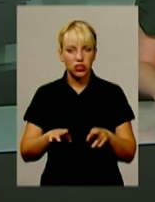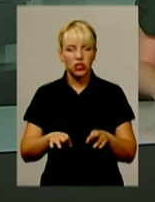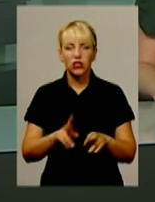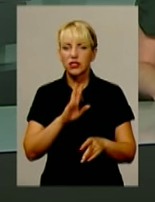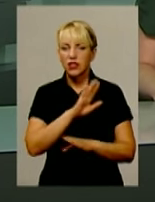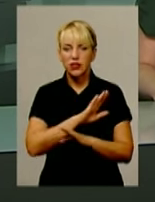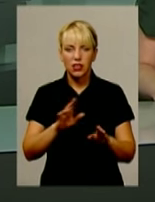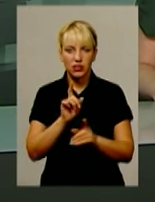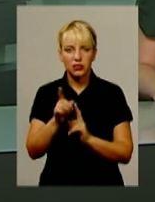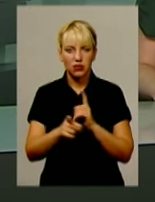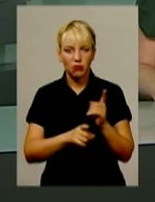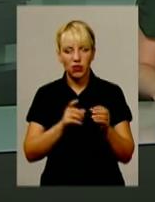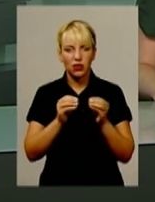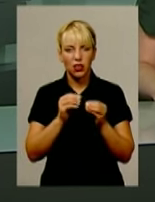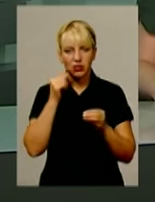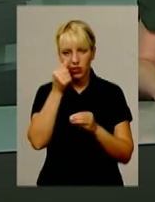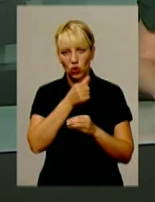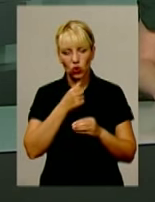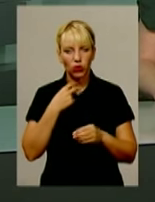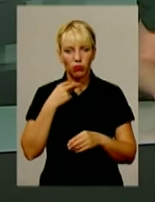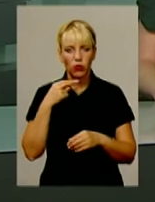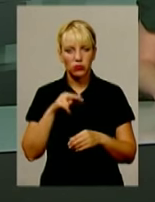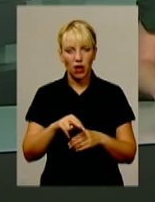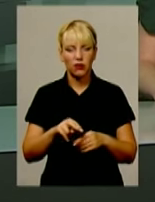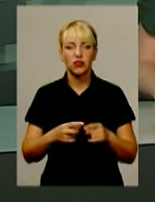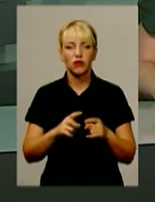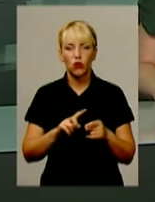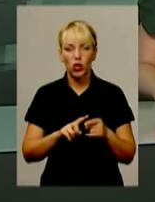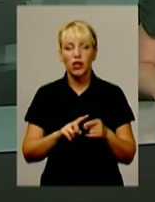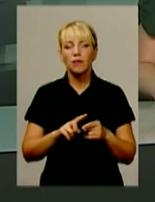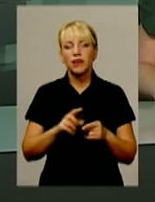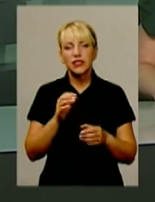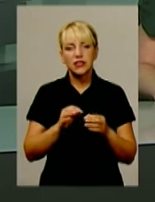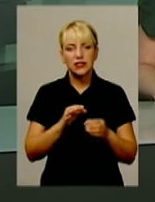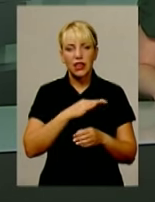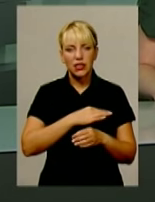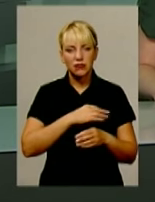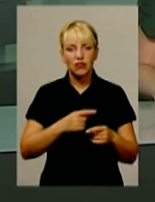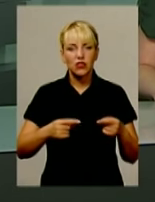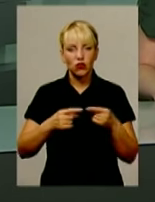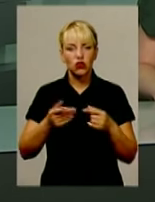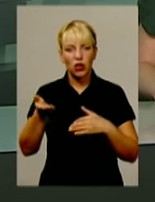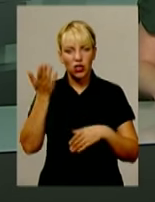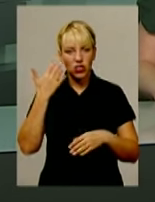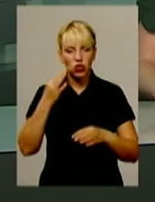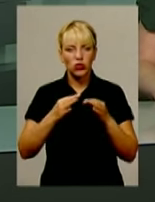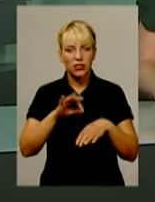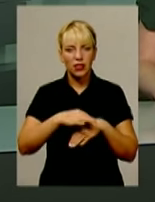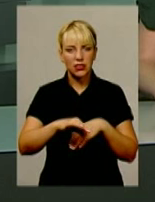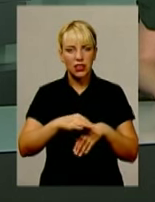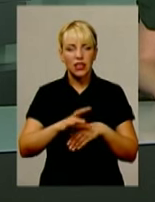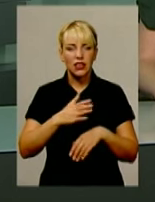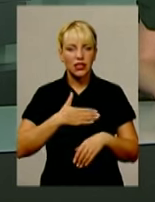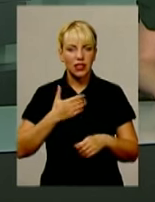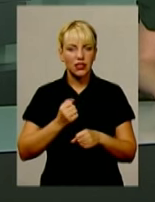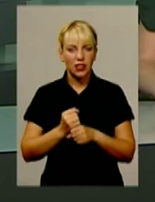отримав 10 років позбавлення волі. Слідство встановило, що раніше судимий за насильницькі злочини і радикально налаштований